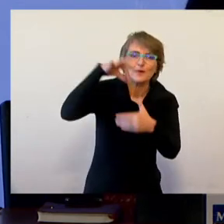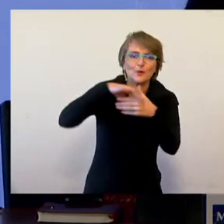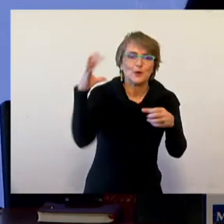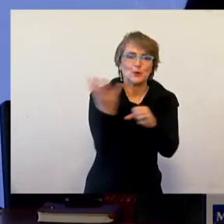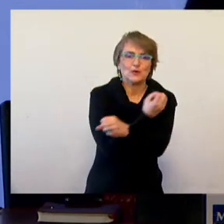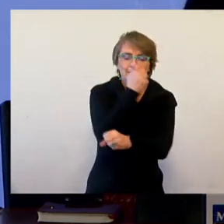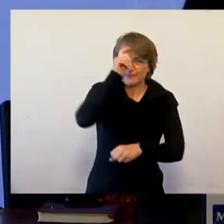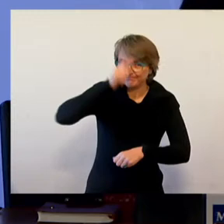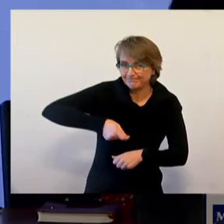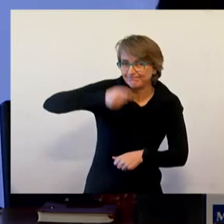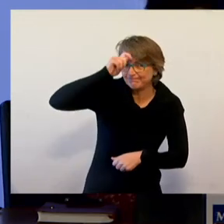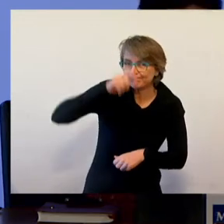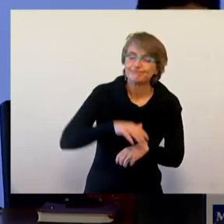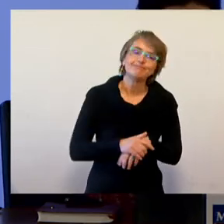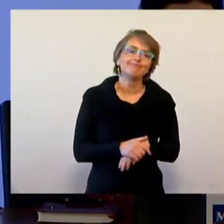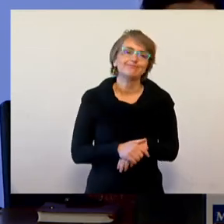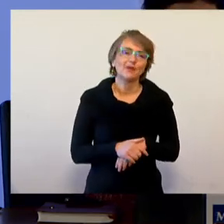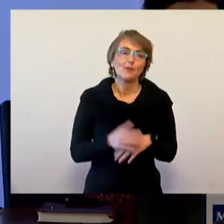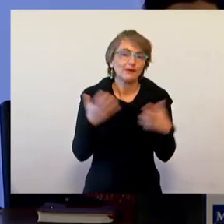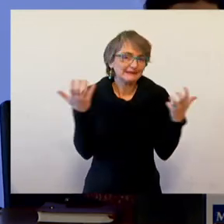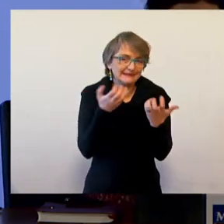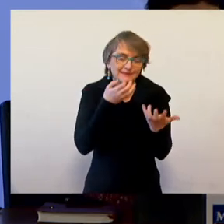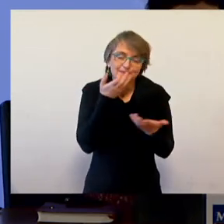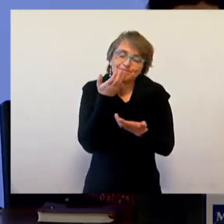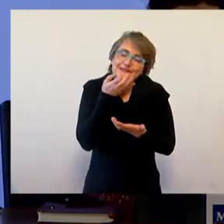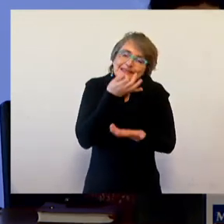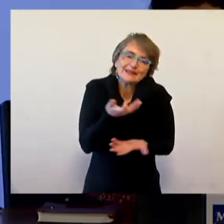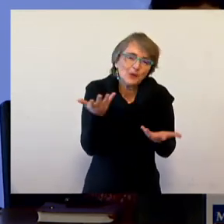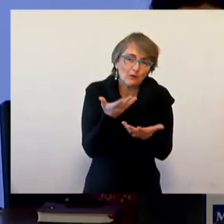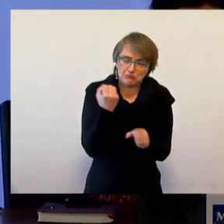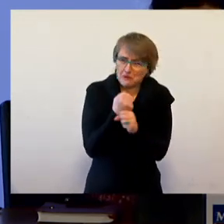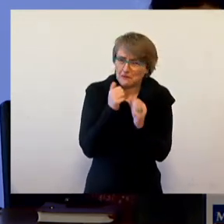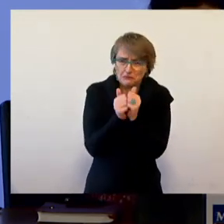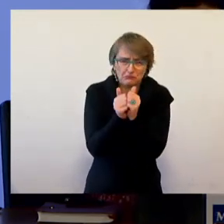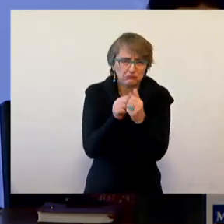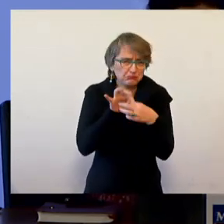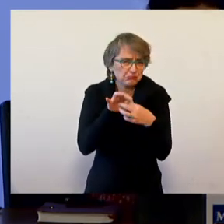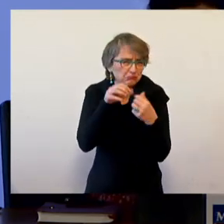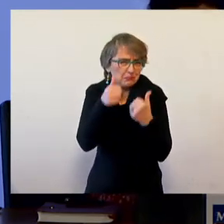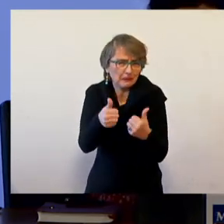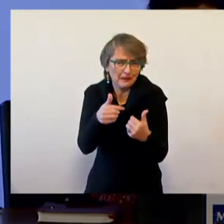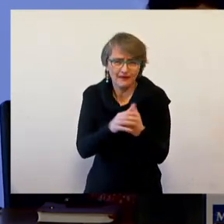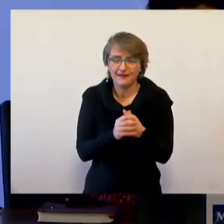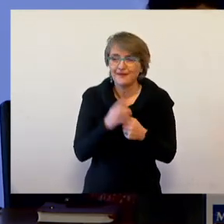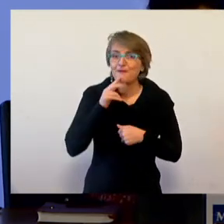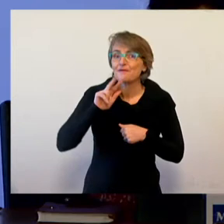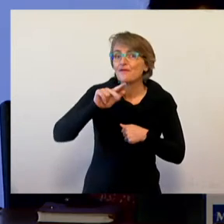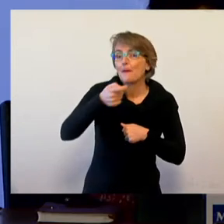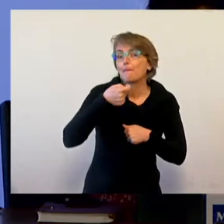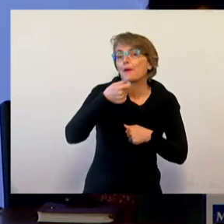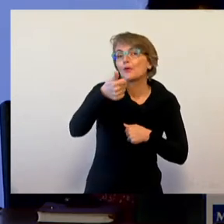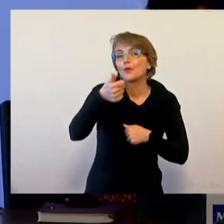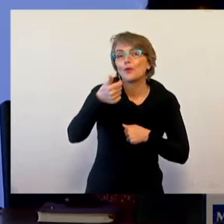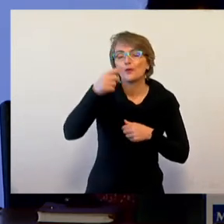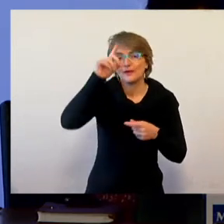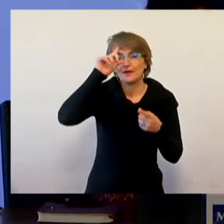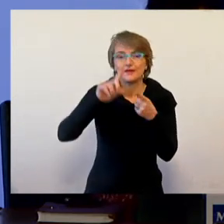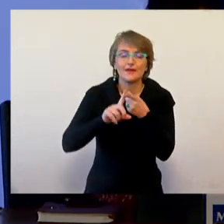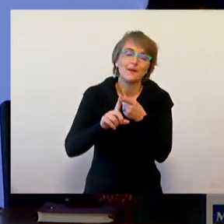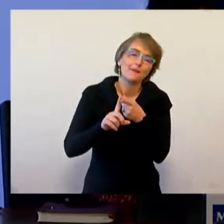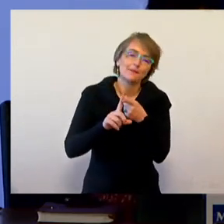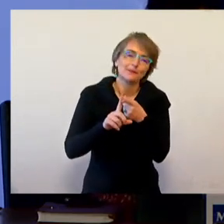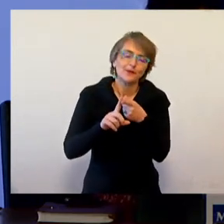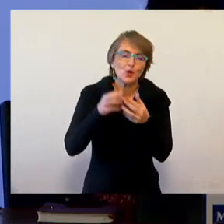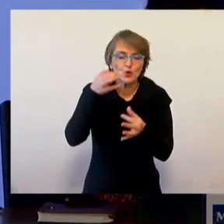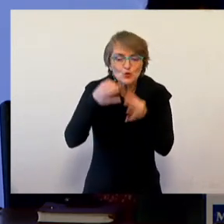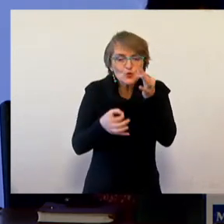dire combien nous travaillons bien ensemble, et prochainement nous devrons nous présenter au jury international pour